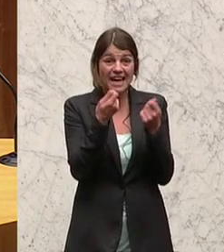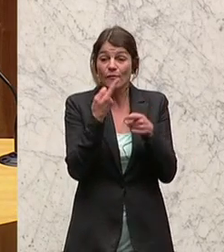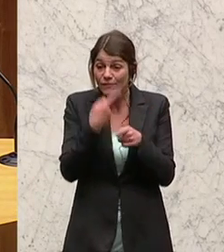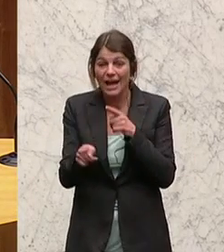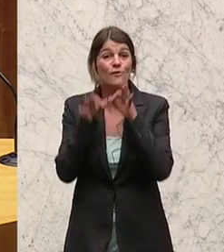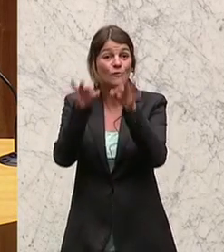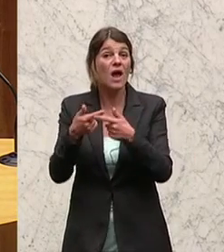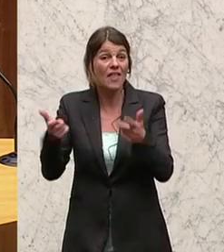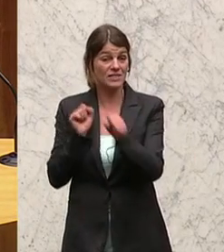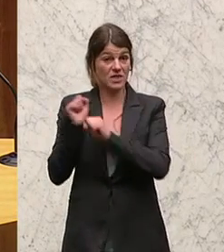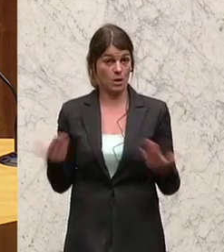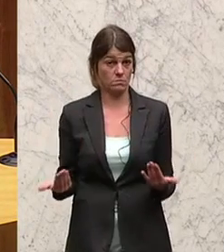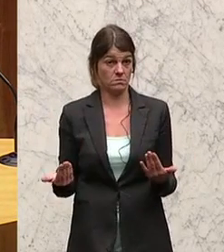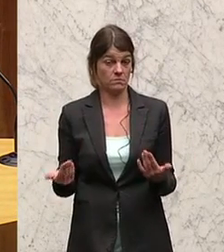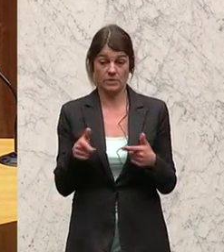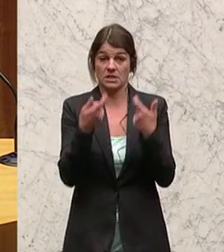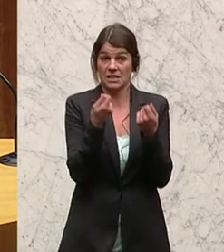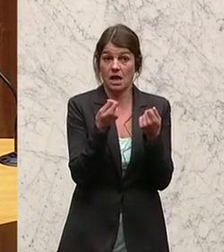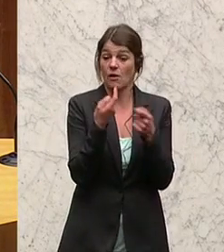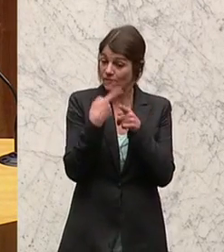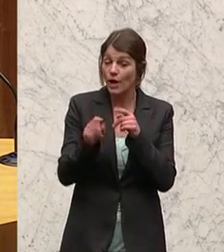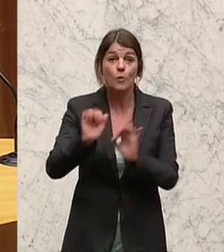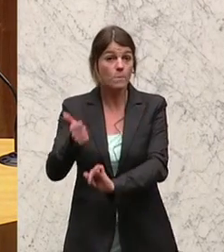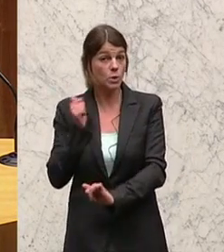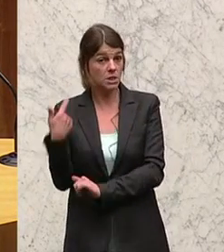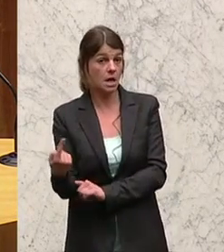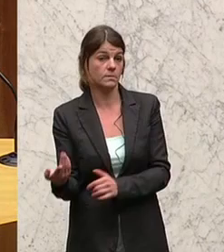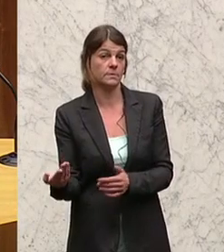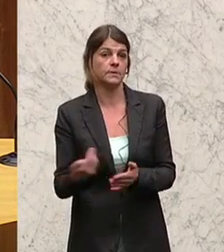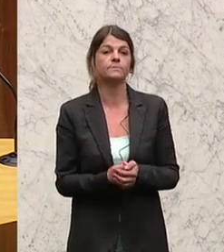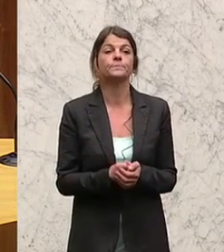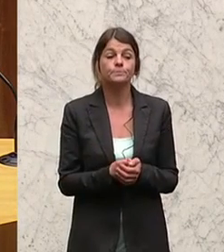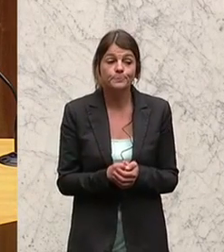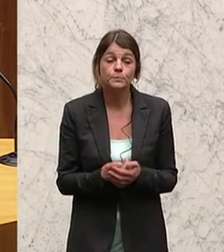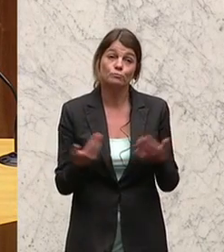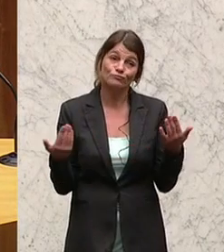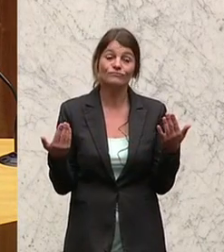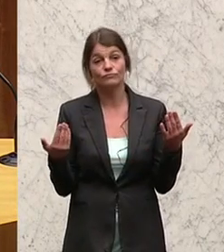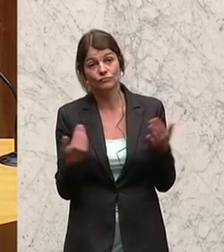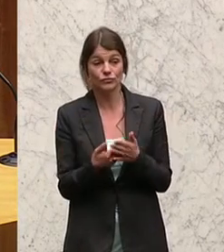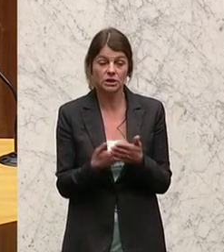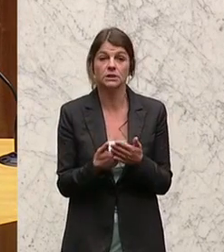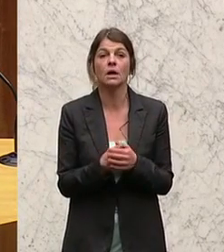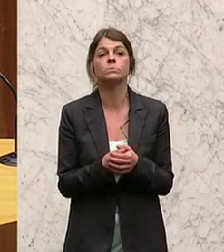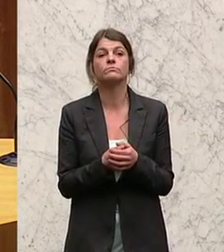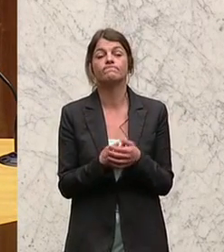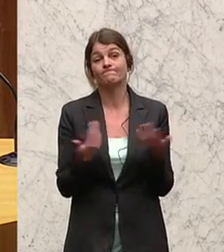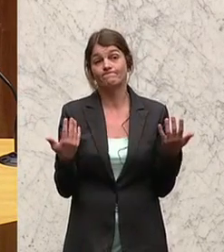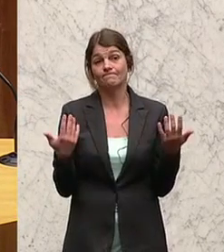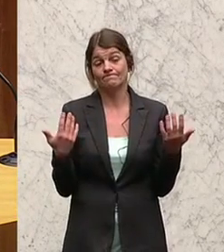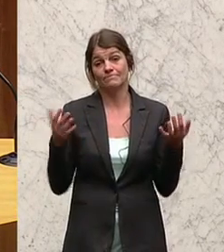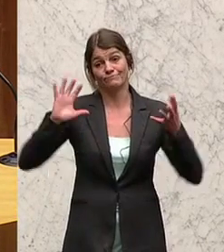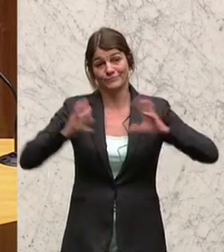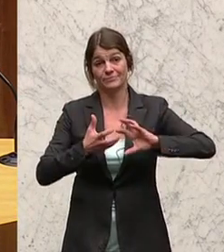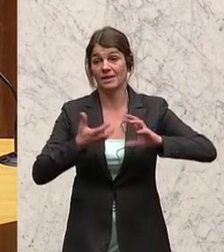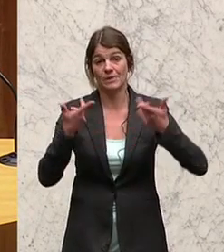dann in der Landesverteidigung, dieses Geld fehlt dem Bundesheer. Und so kann man zusammengefasst sagen,